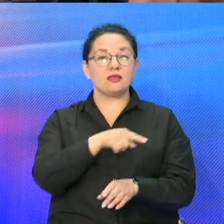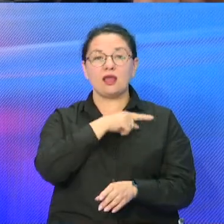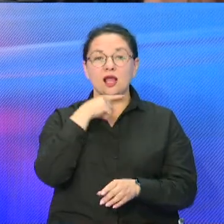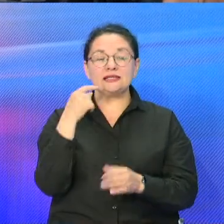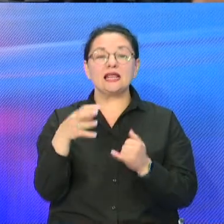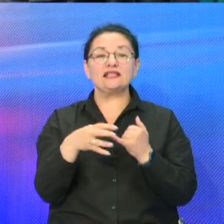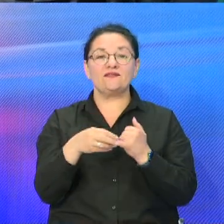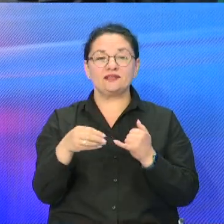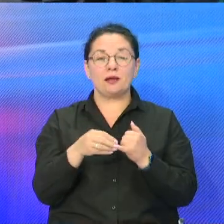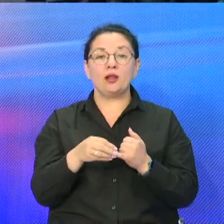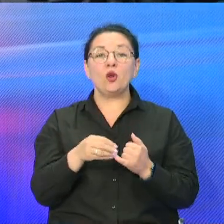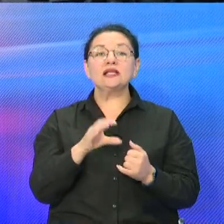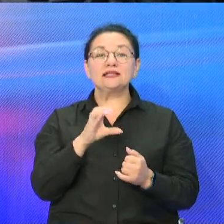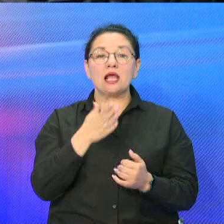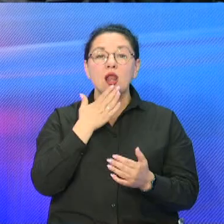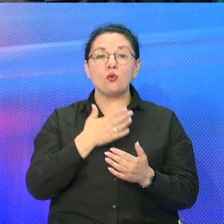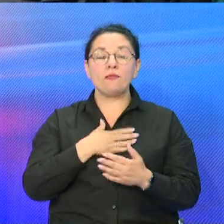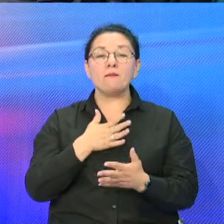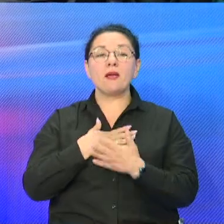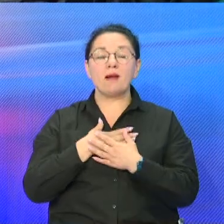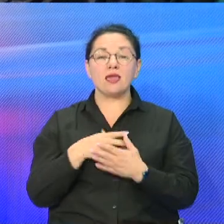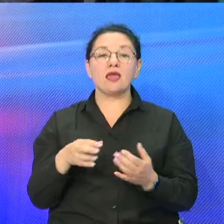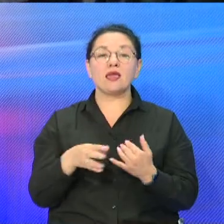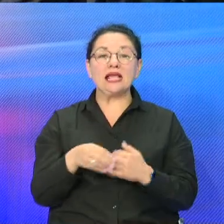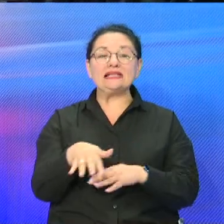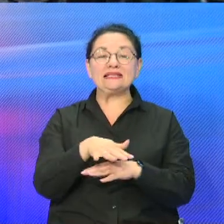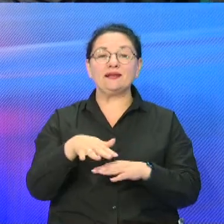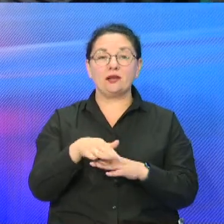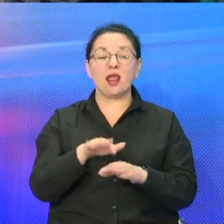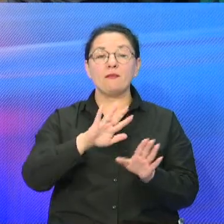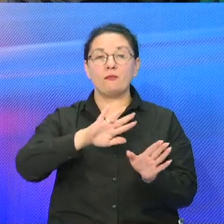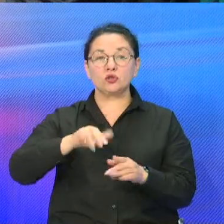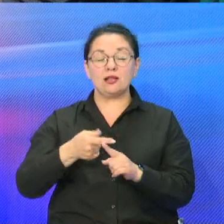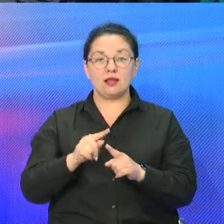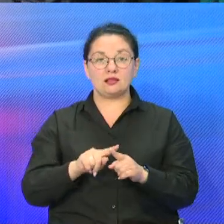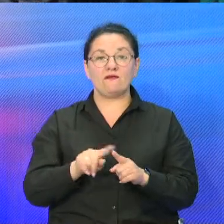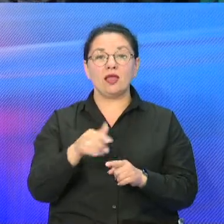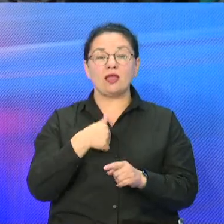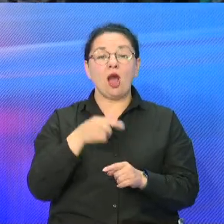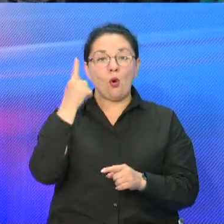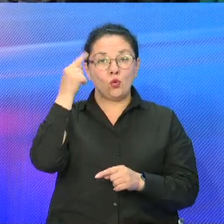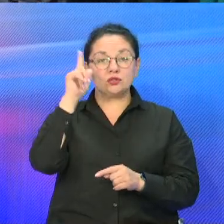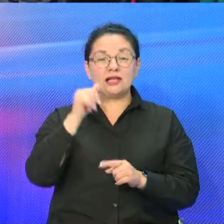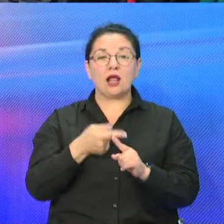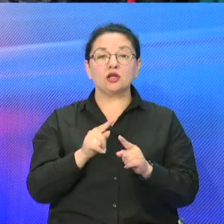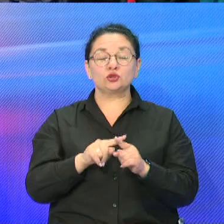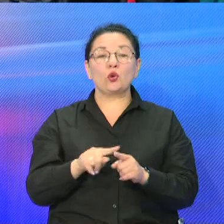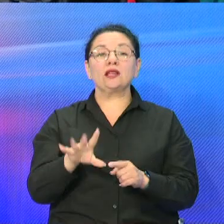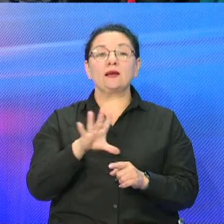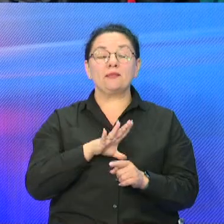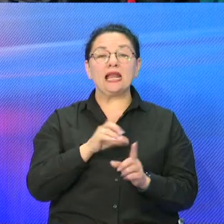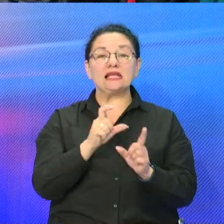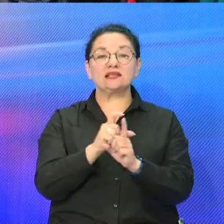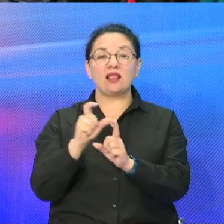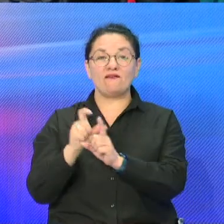с любимой моей земли». Позже, в ходе поисковой работы, я узнала, что это слова были Марины